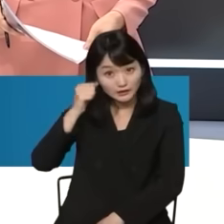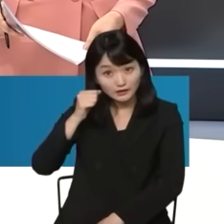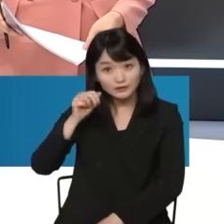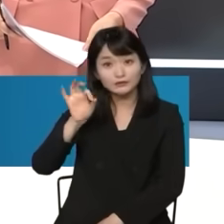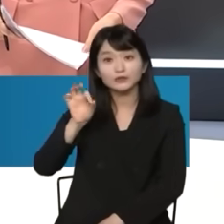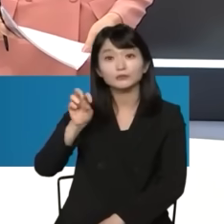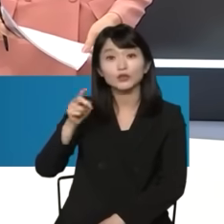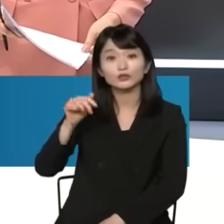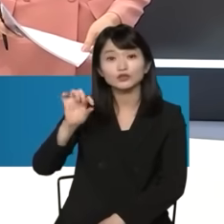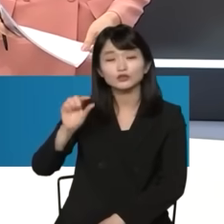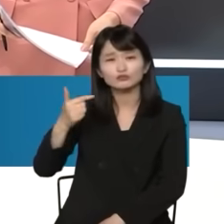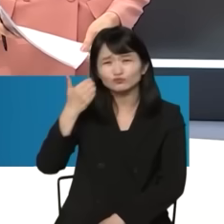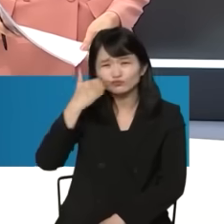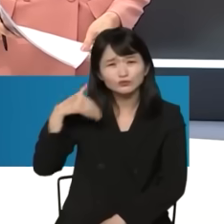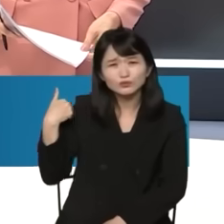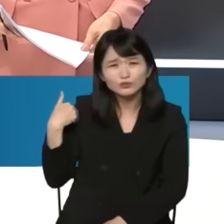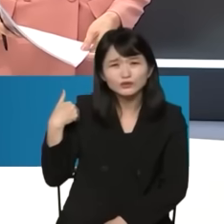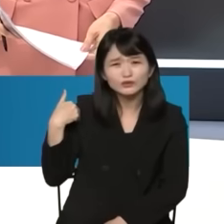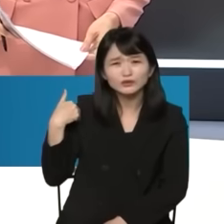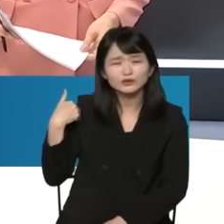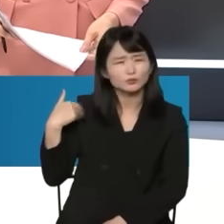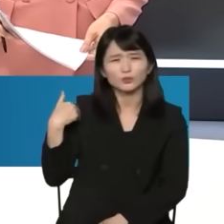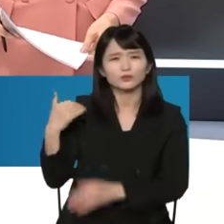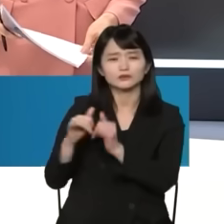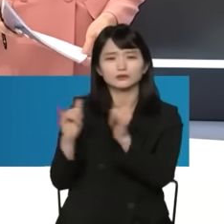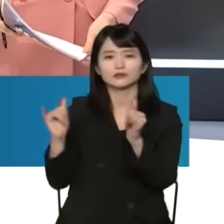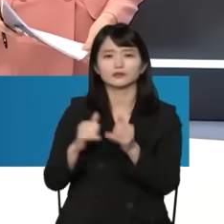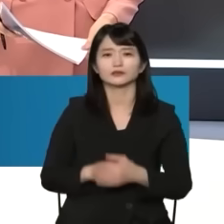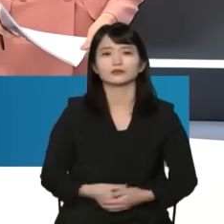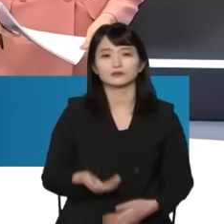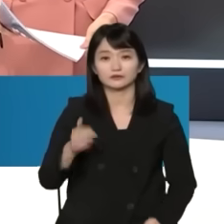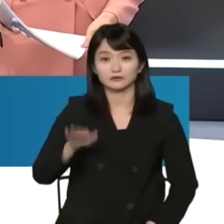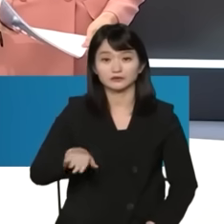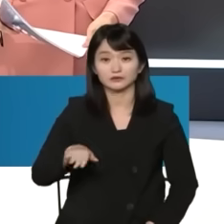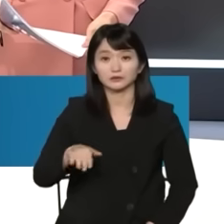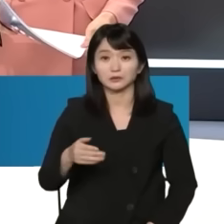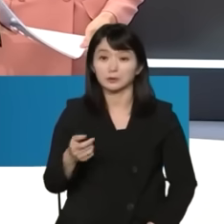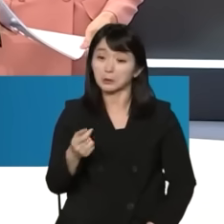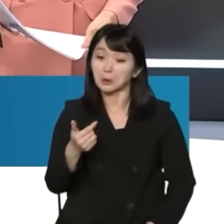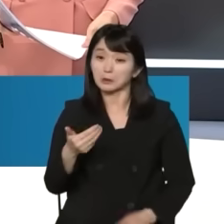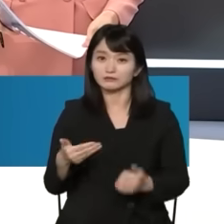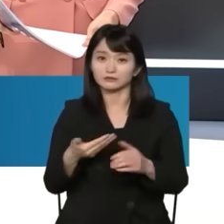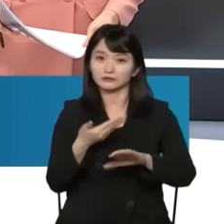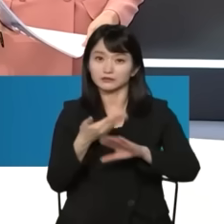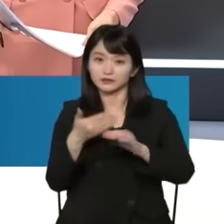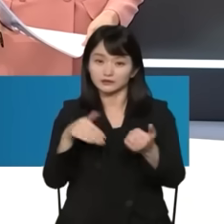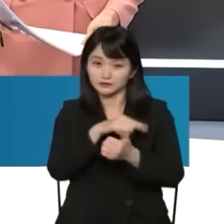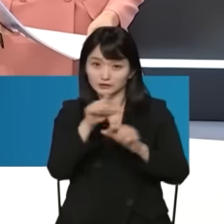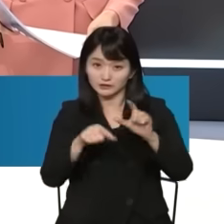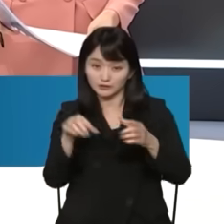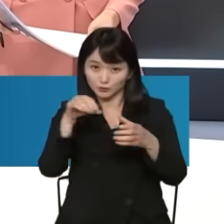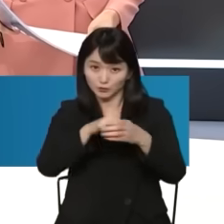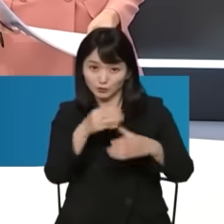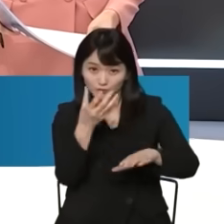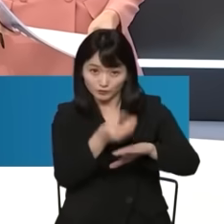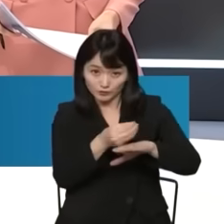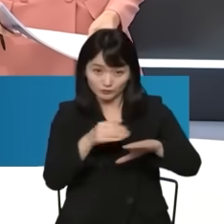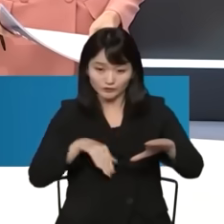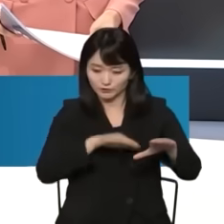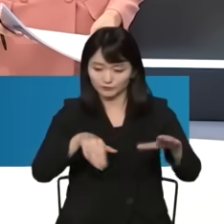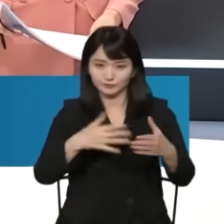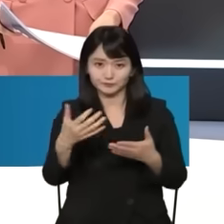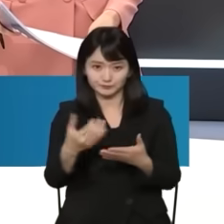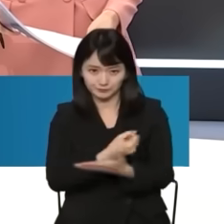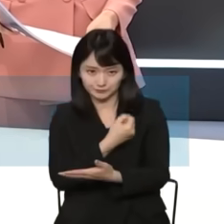명태균은 모른다며 아예 모르는 사람이라고 주장했습니다. 하지만 조금 다른 정황이 담긴 녹취를 저희가